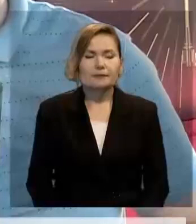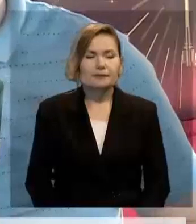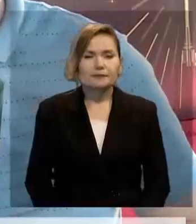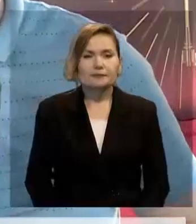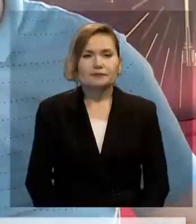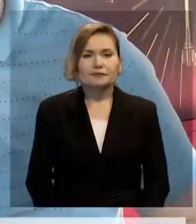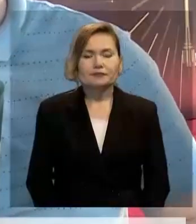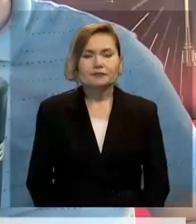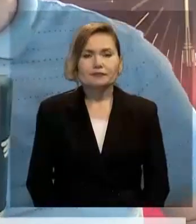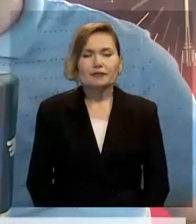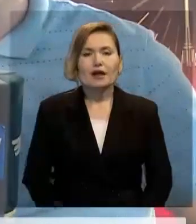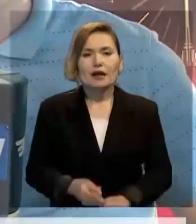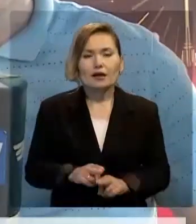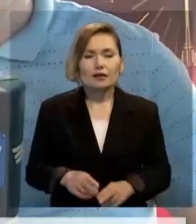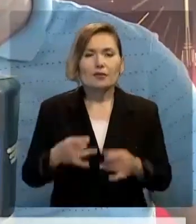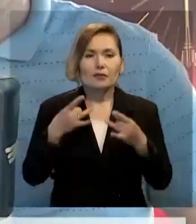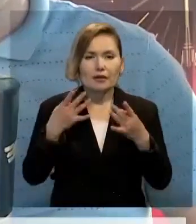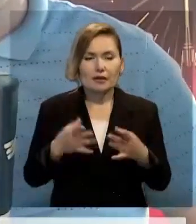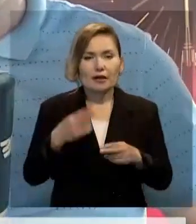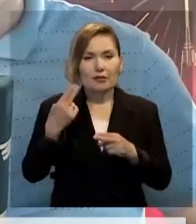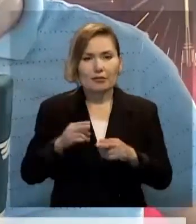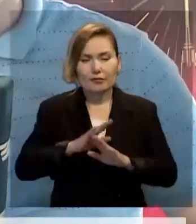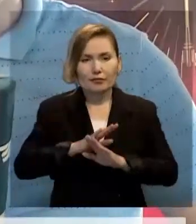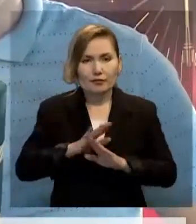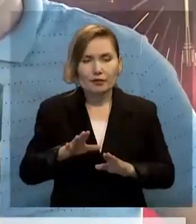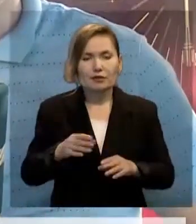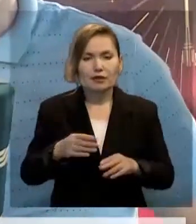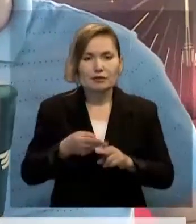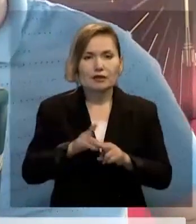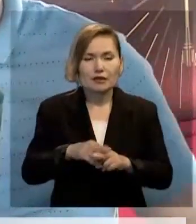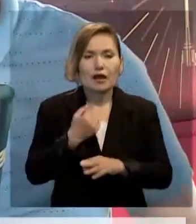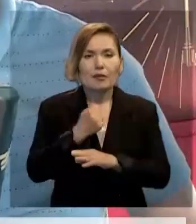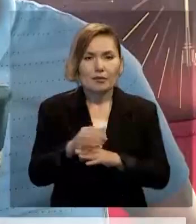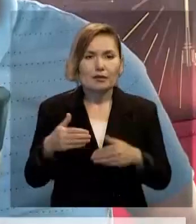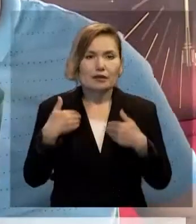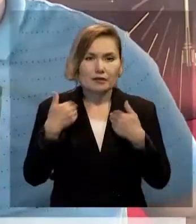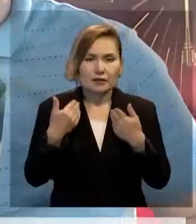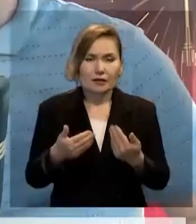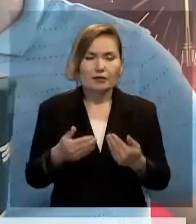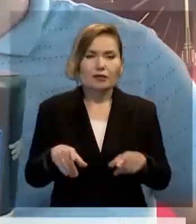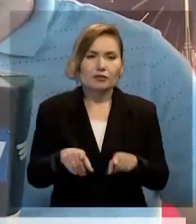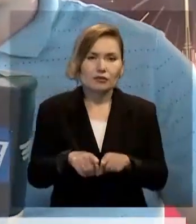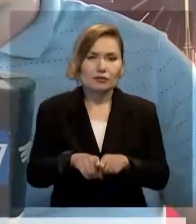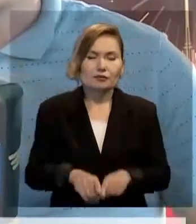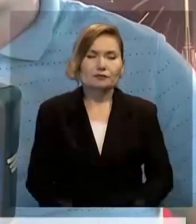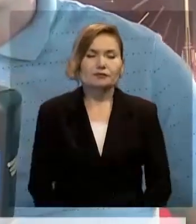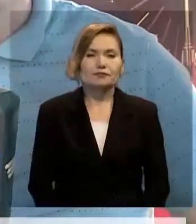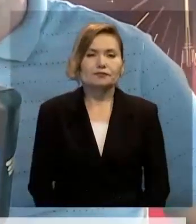Жақсы, Дастан, мереке әлі біткен жоқ. Сізге де Тұмар келесі жылы жұғысты болсын. Бізбен тікелей байланыста болған әріптесім Дастан Сейілханұлы болатын.